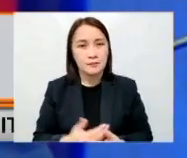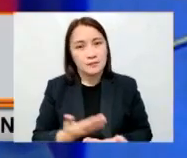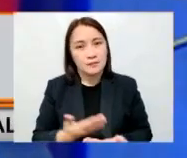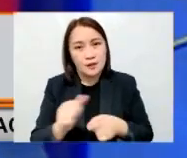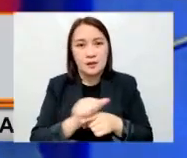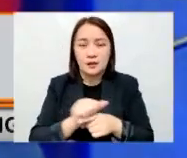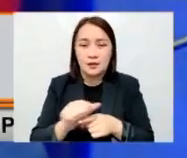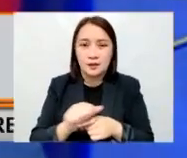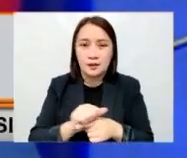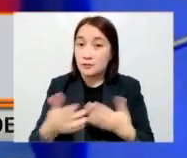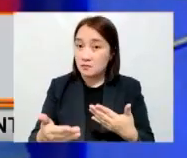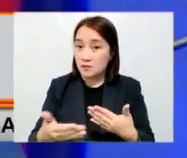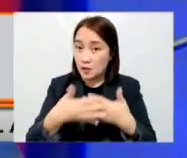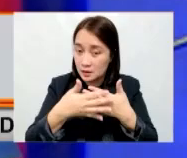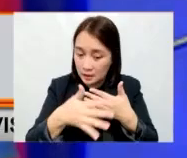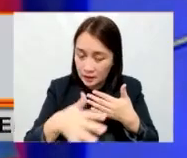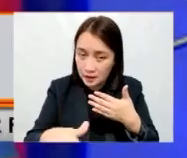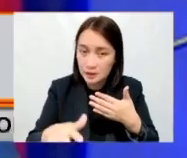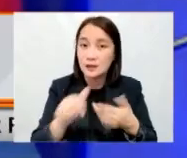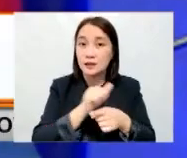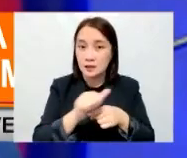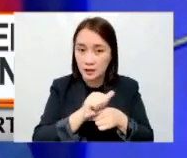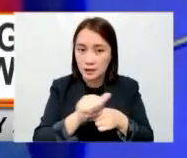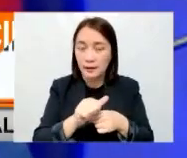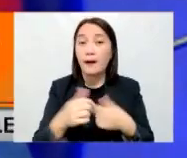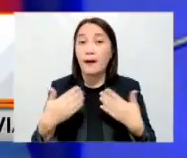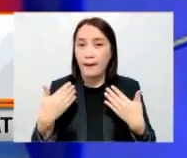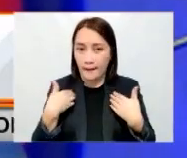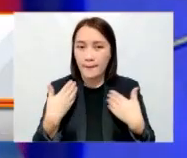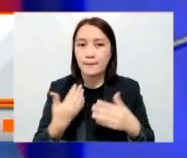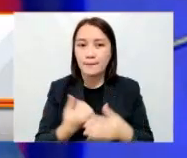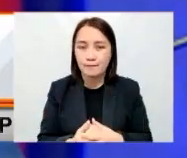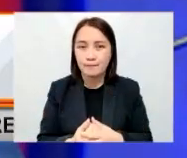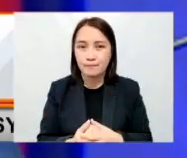succeeding trainings, ay tataas po yung ating conviction rate.